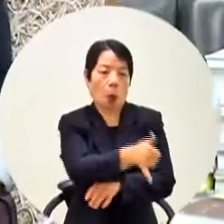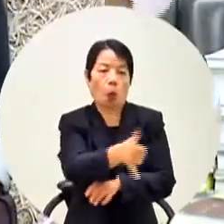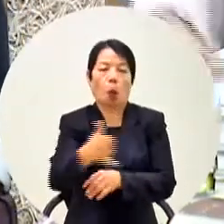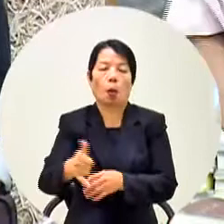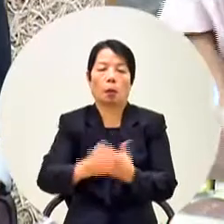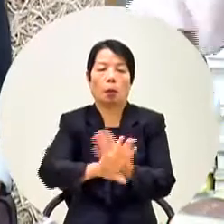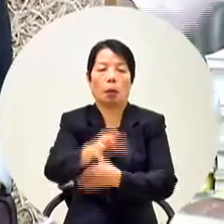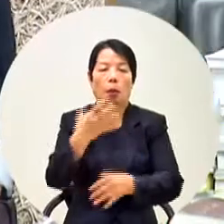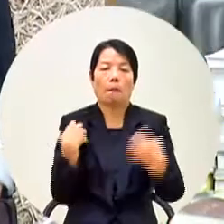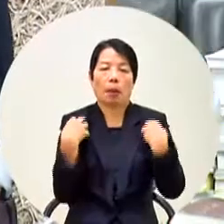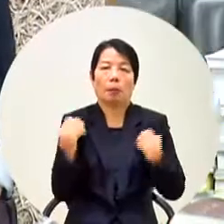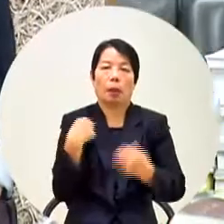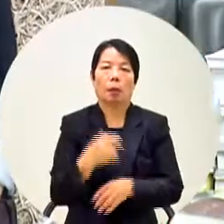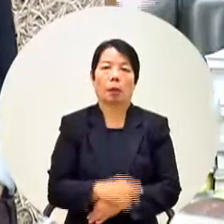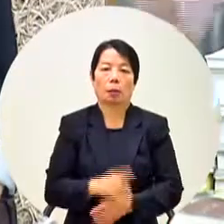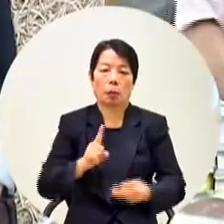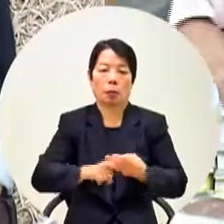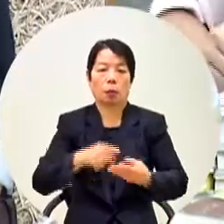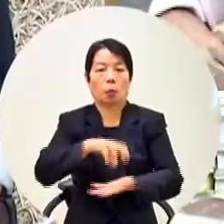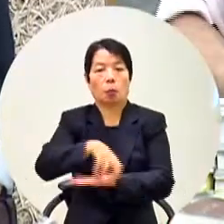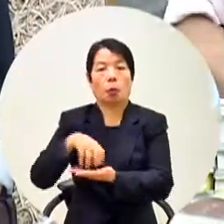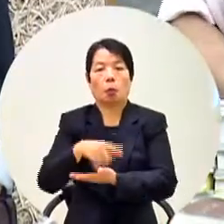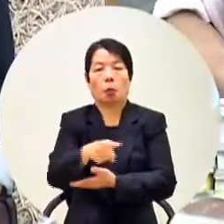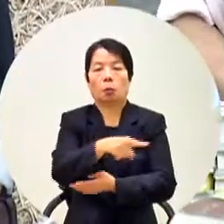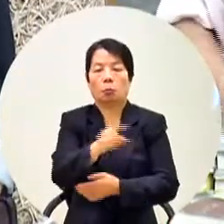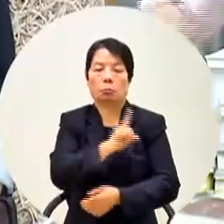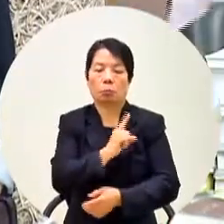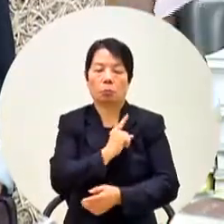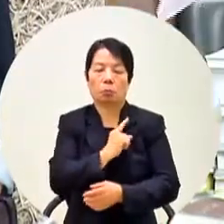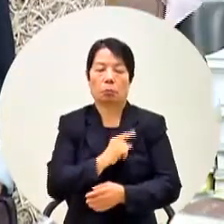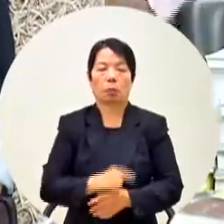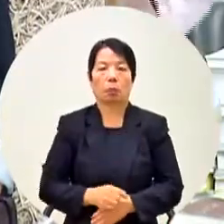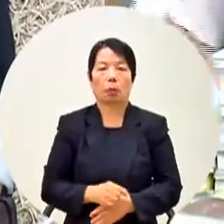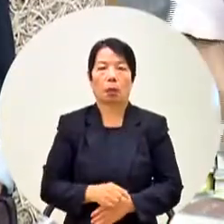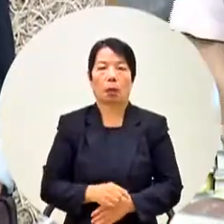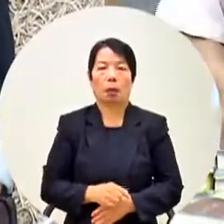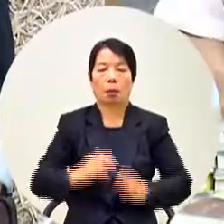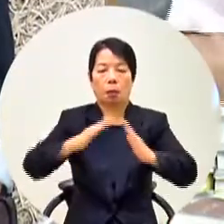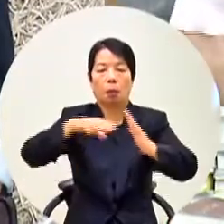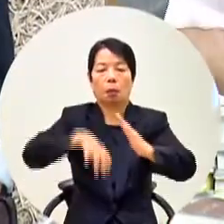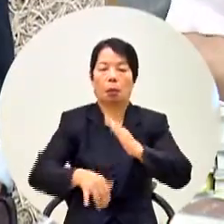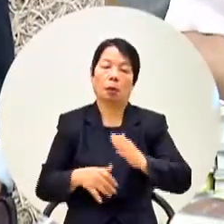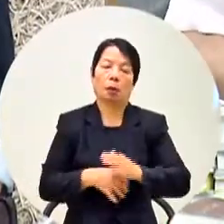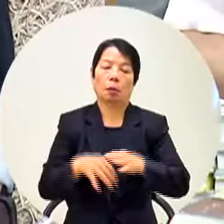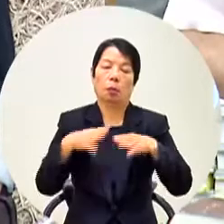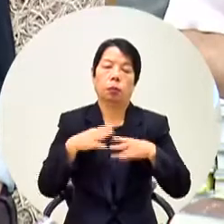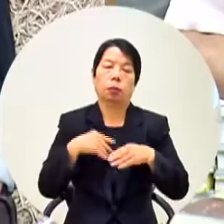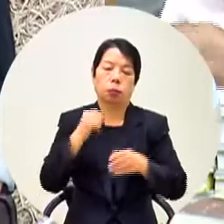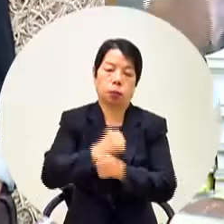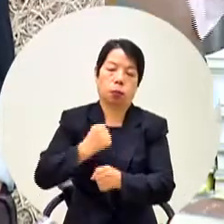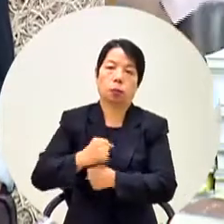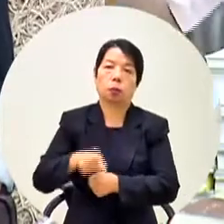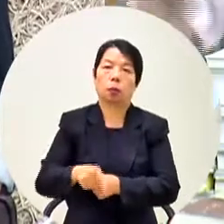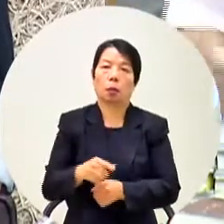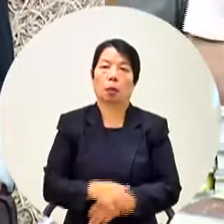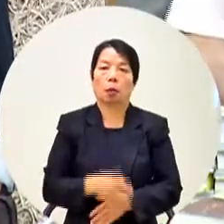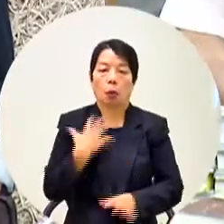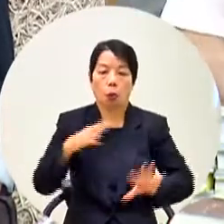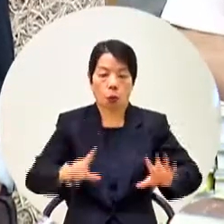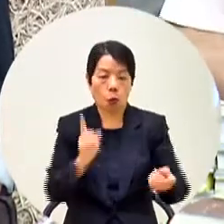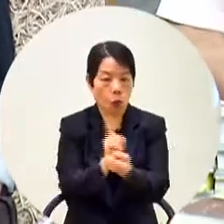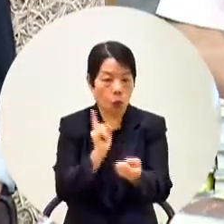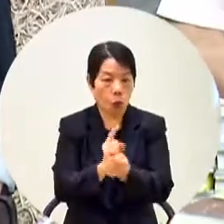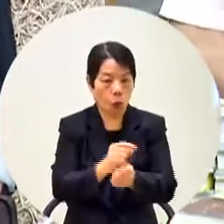这主办科室，大家坐伫办公室，你所有纳管的厂商，恁有甲查过